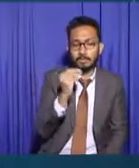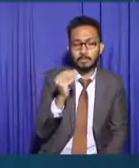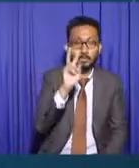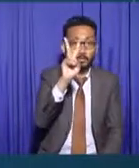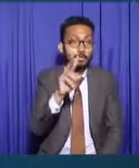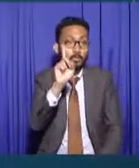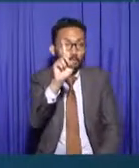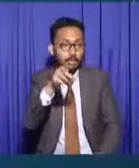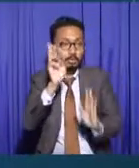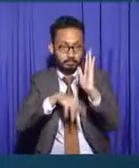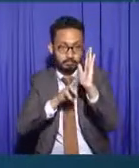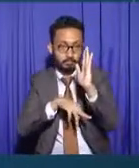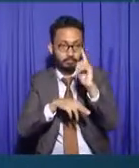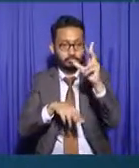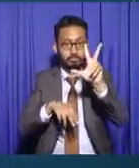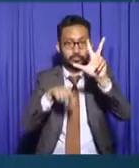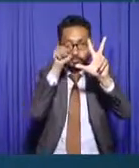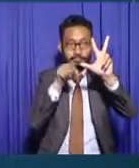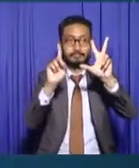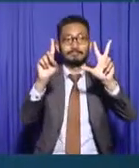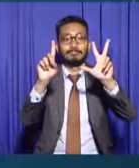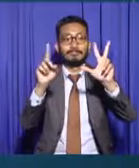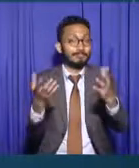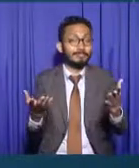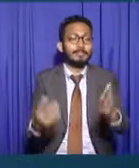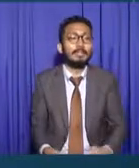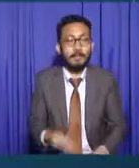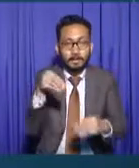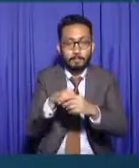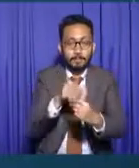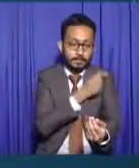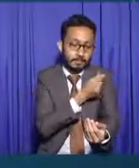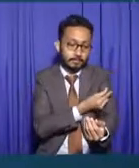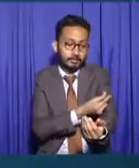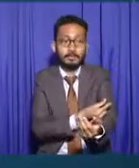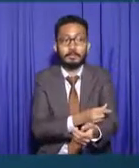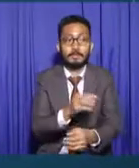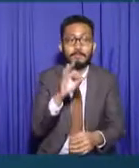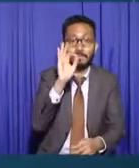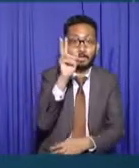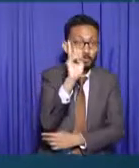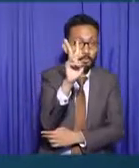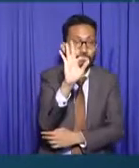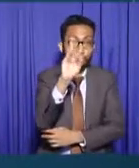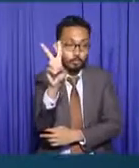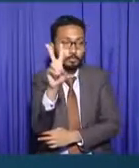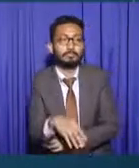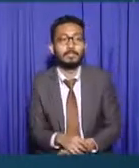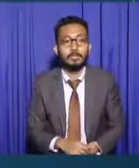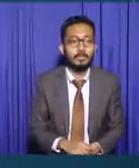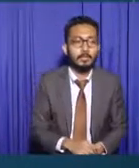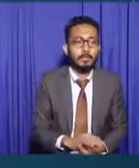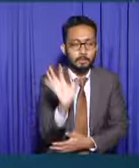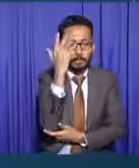rendah dalam generasi filial kedua ini juga pokok